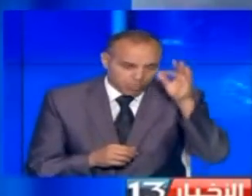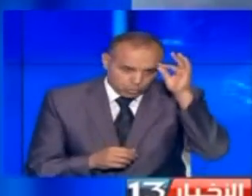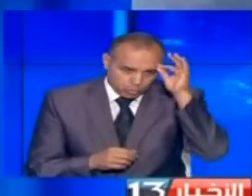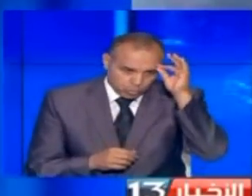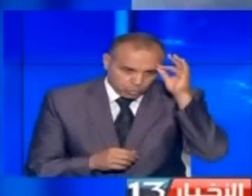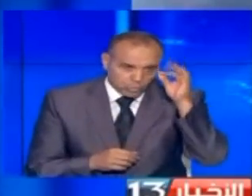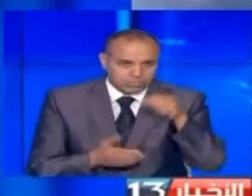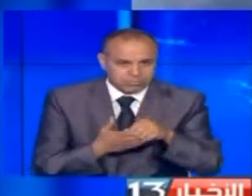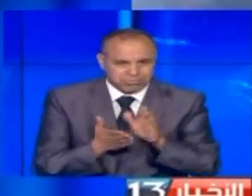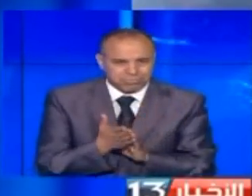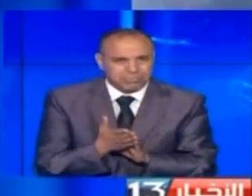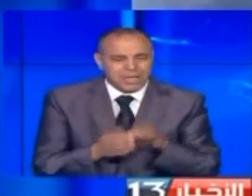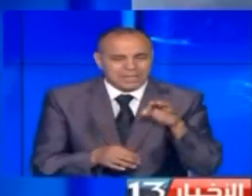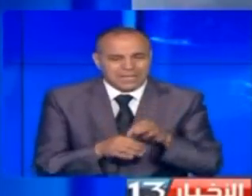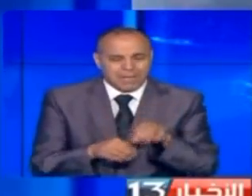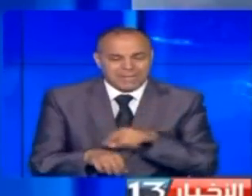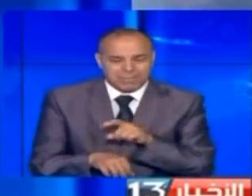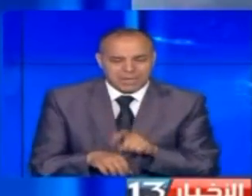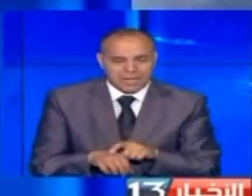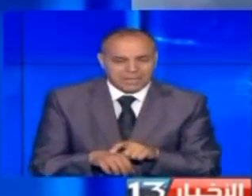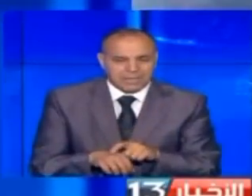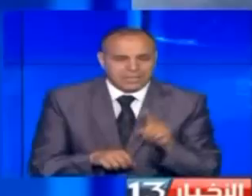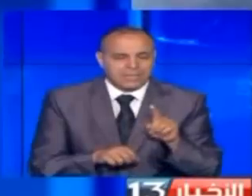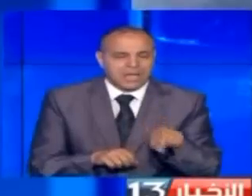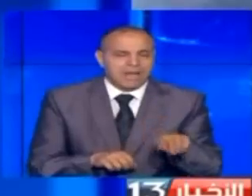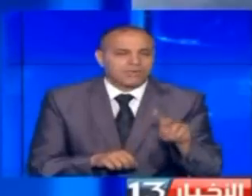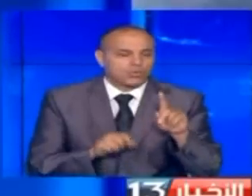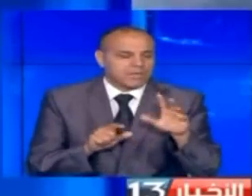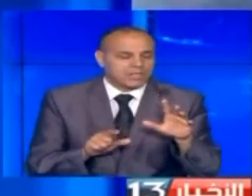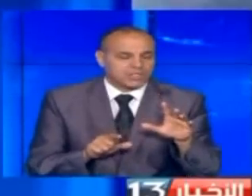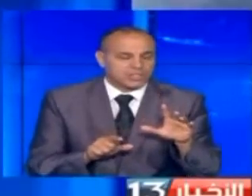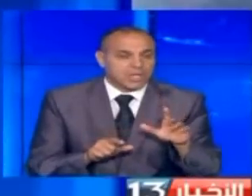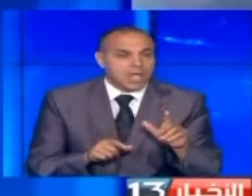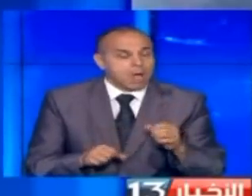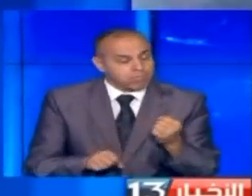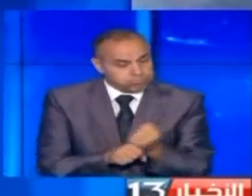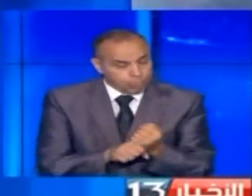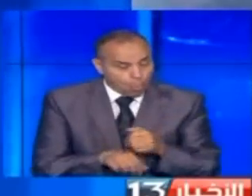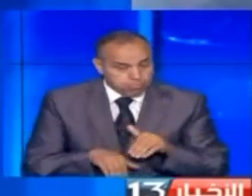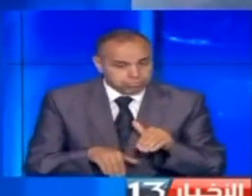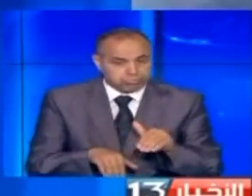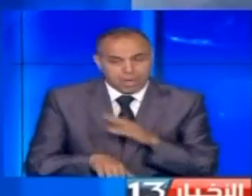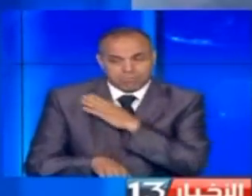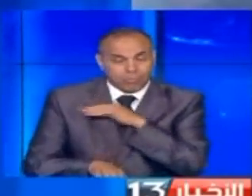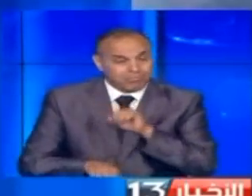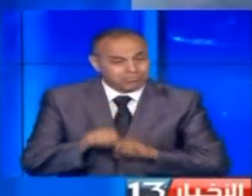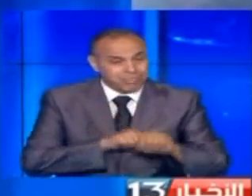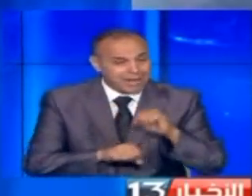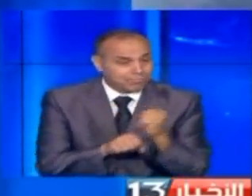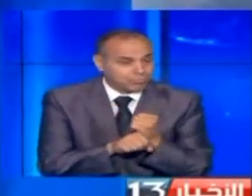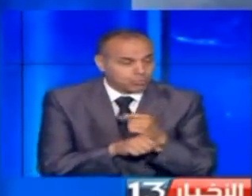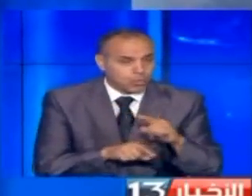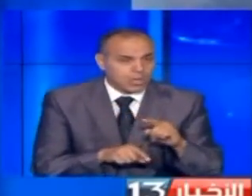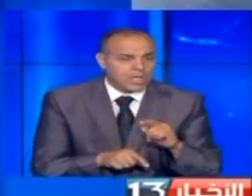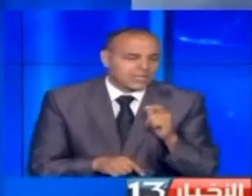في تسجيل المواطنين للانتخابات البلدية 17,000 بفضل مجهود يعتبره القائمون على العملية